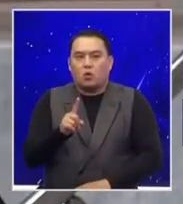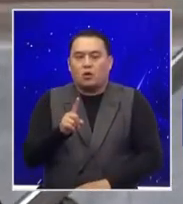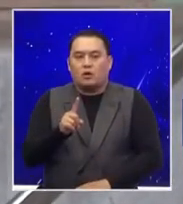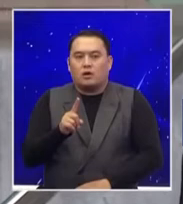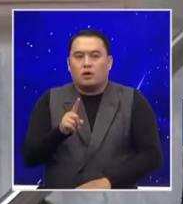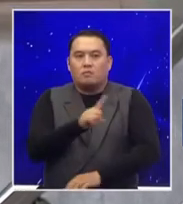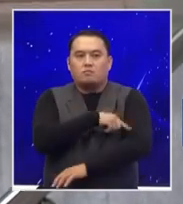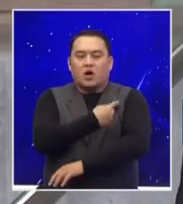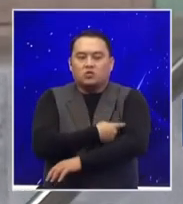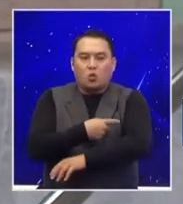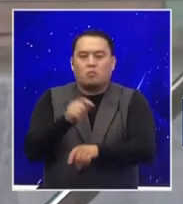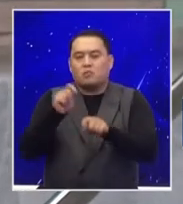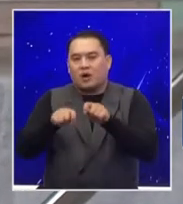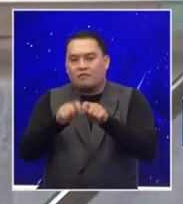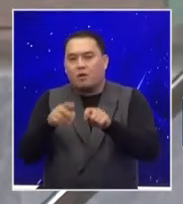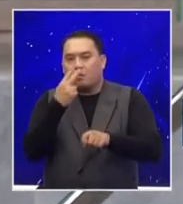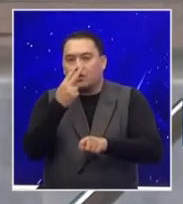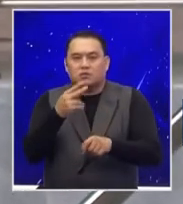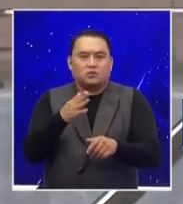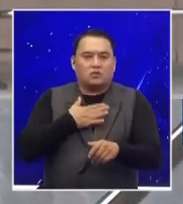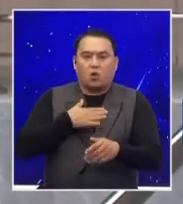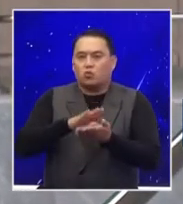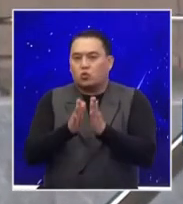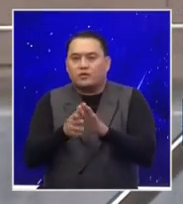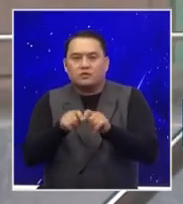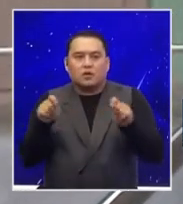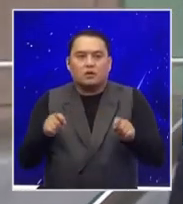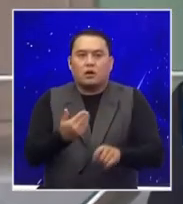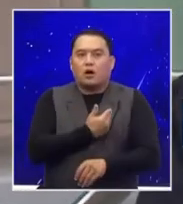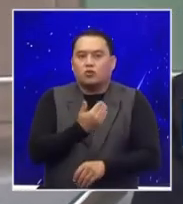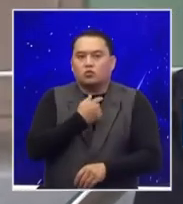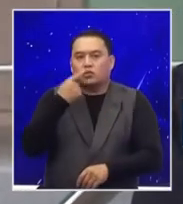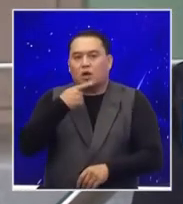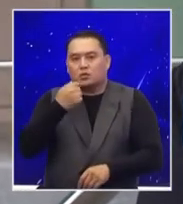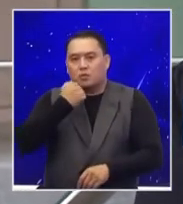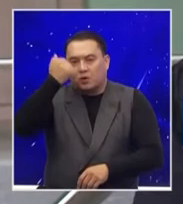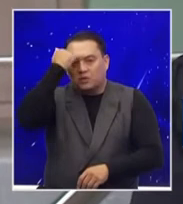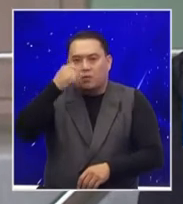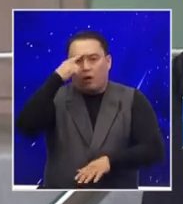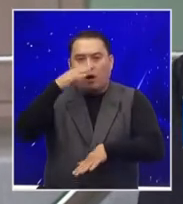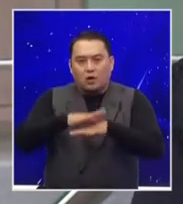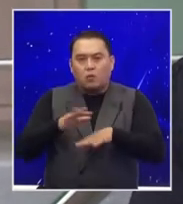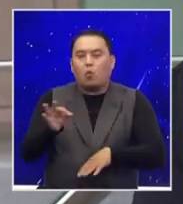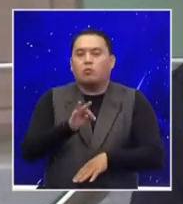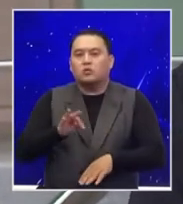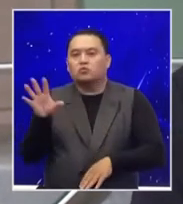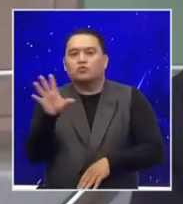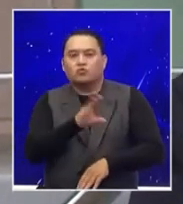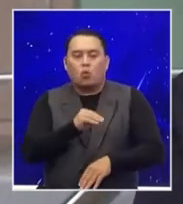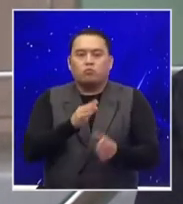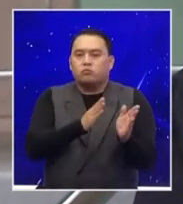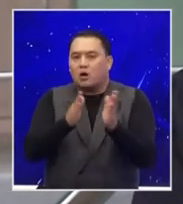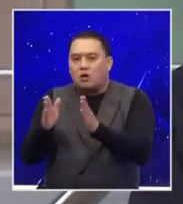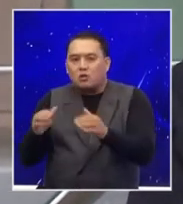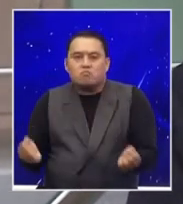больницу посмотрели. И здесь посмотрел, какие условия созданы. Я хотел поблагодарить и акима области, и в целом то, что такой порядок